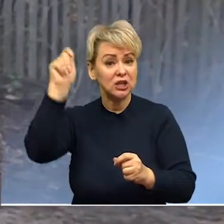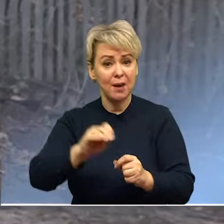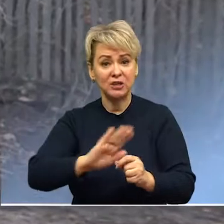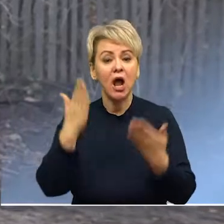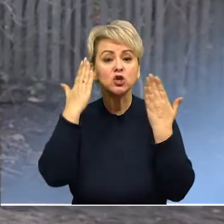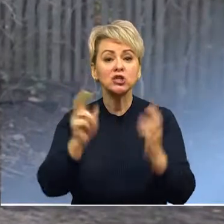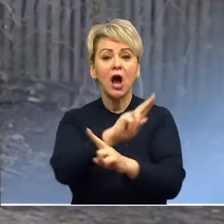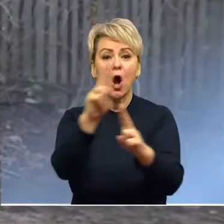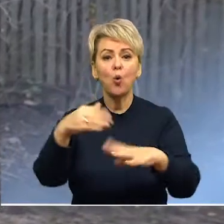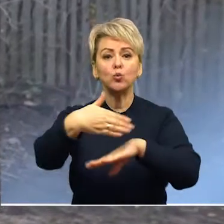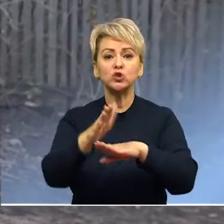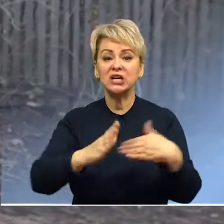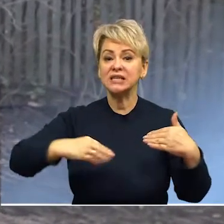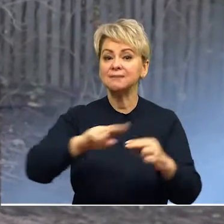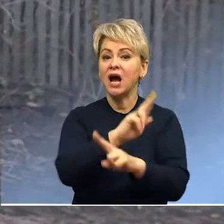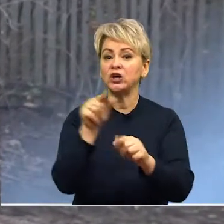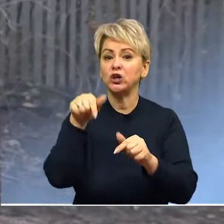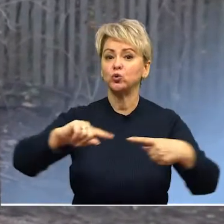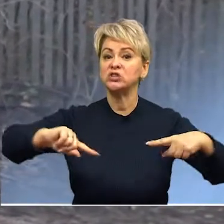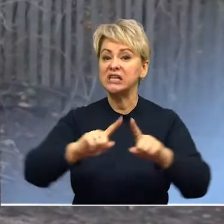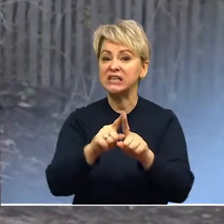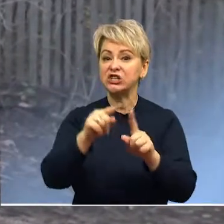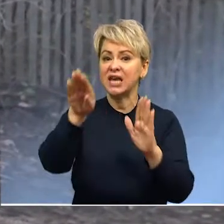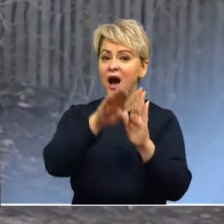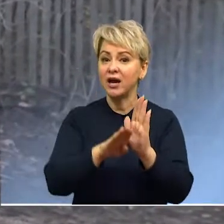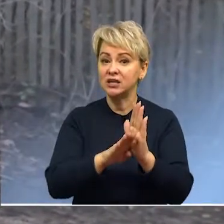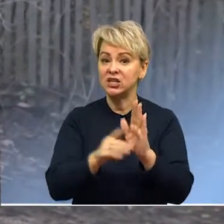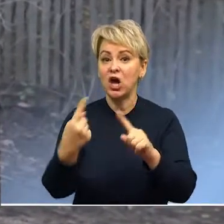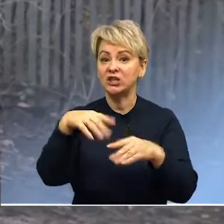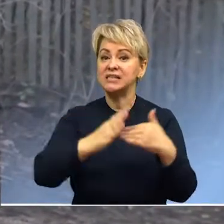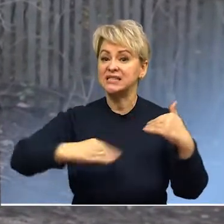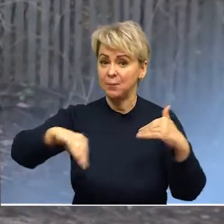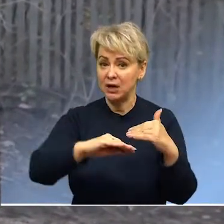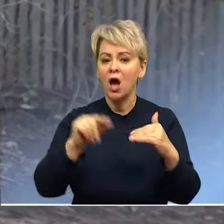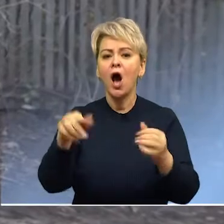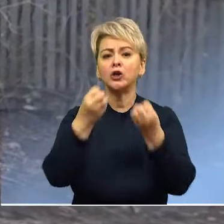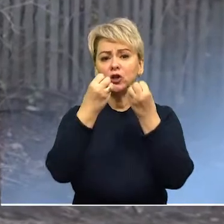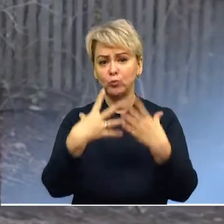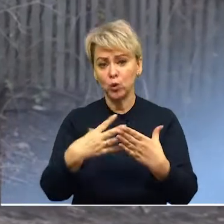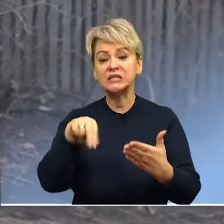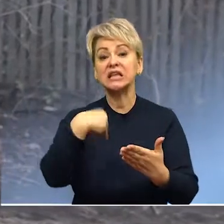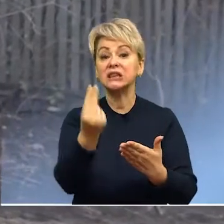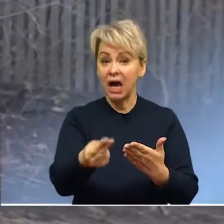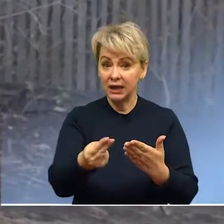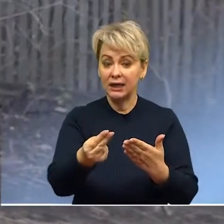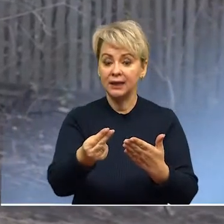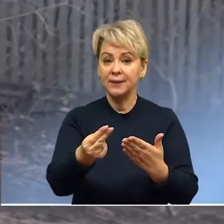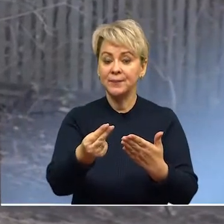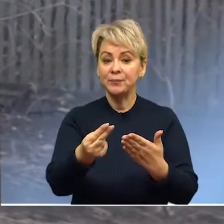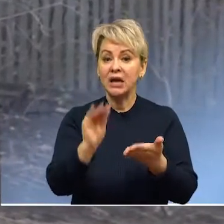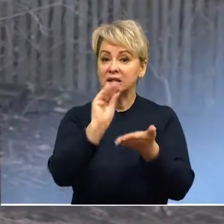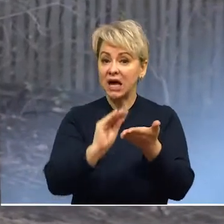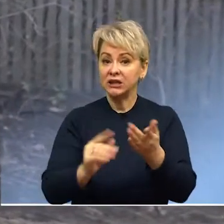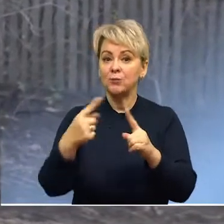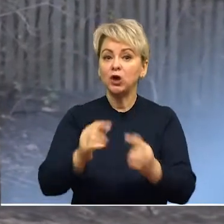даже не знают, на каком участке и какие тут вообще технические характеристики этого участка. Они просто выдали по